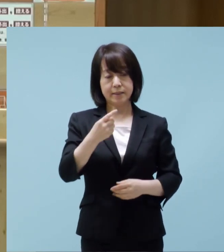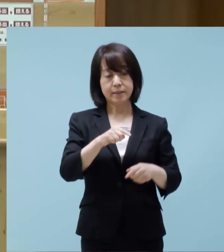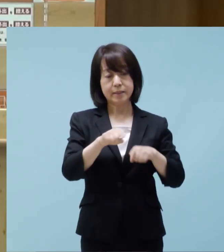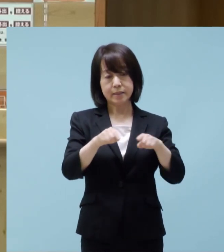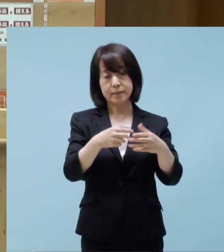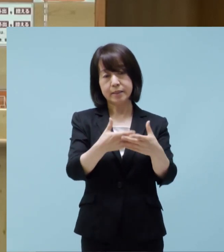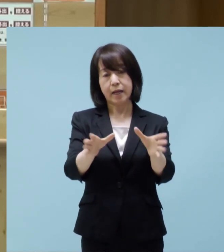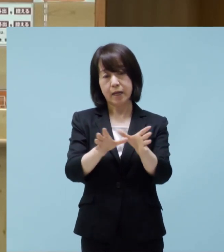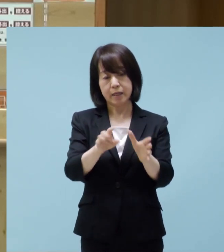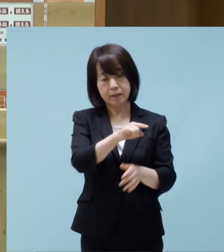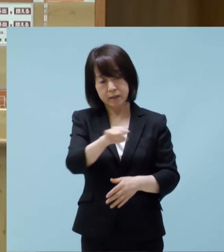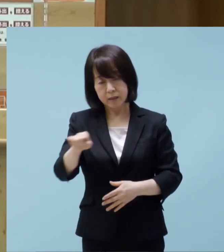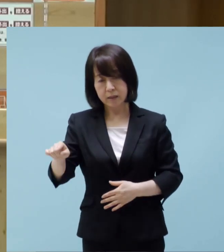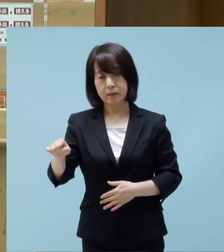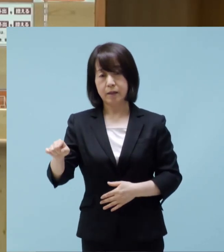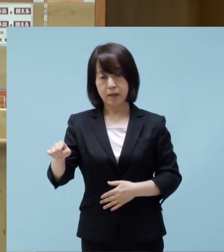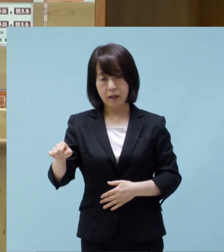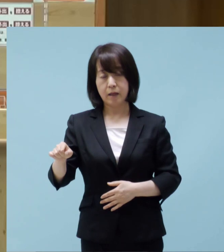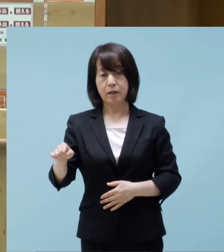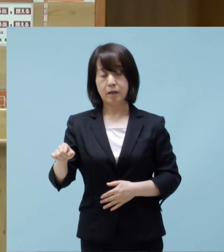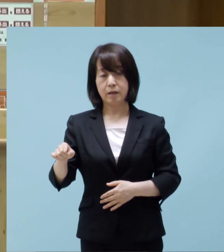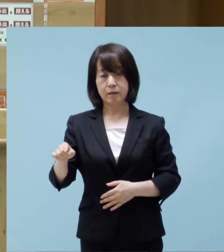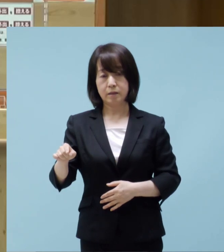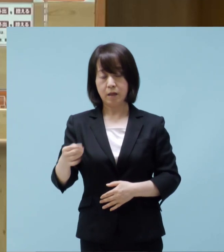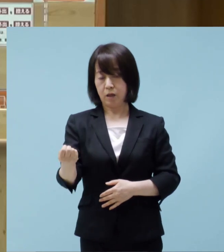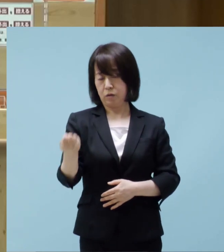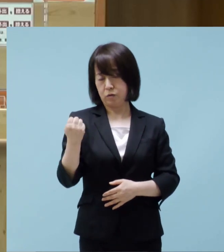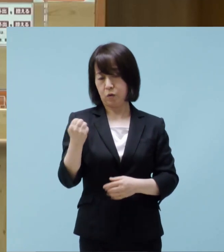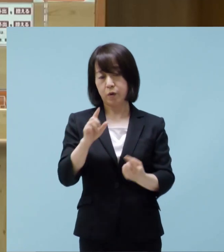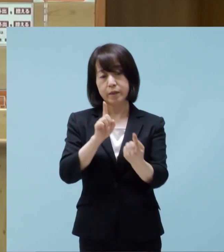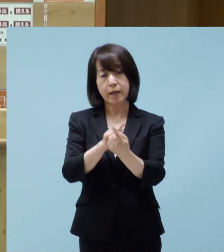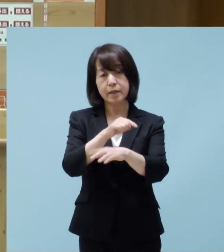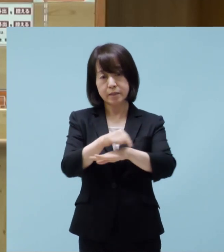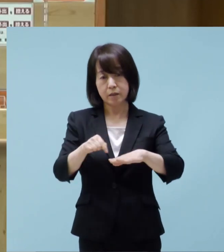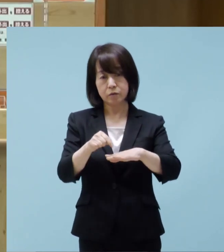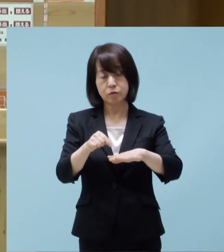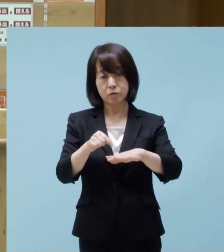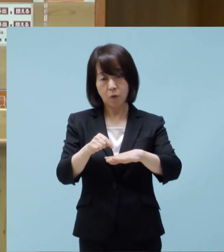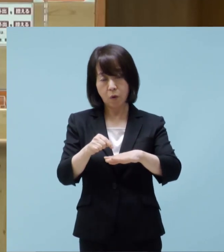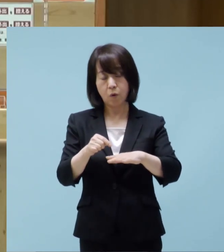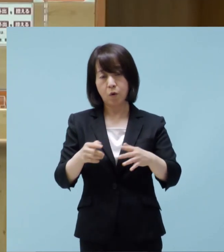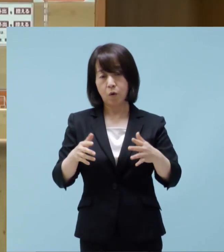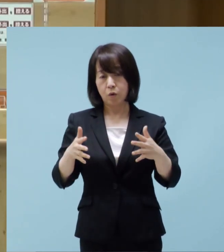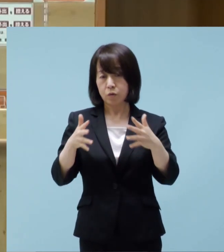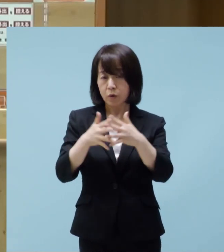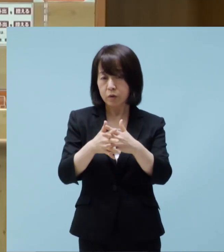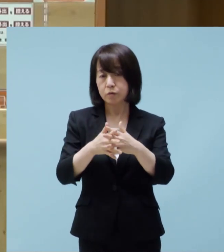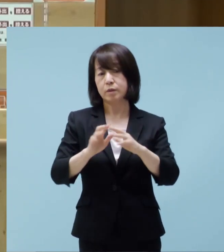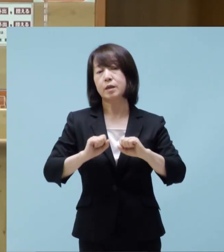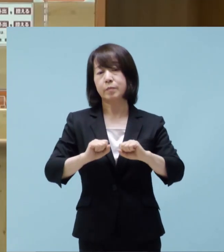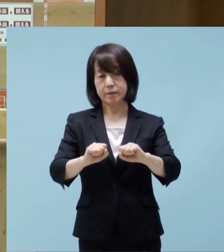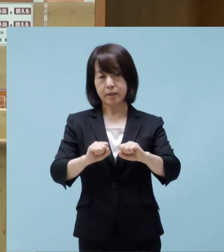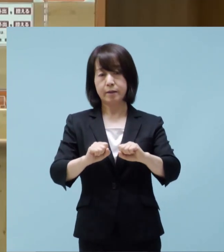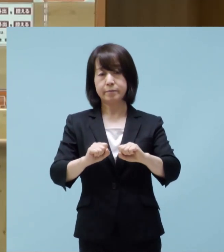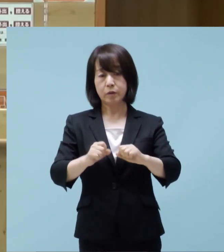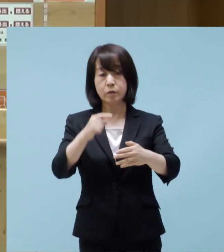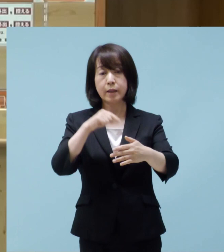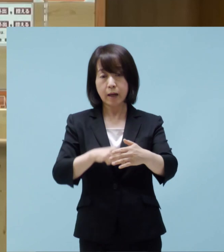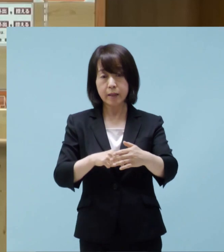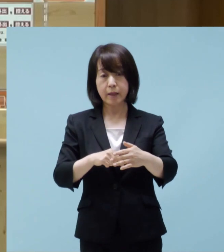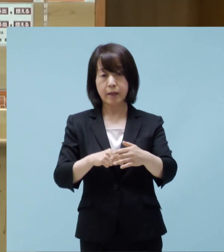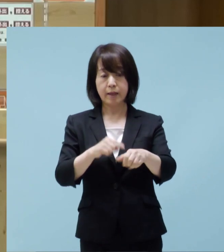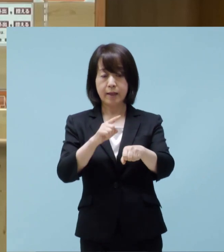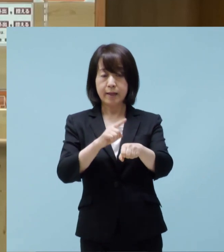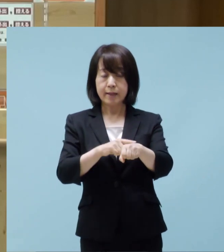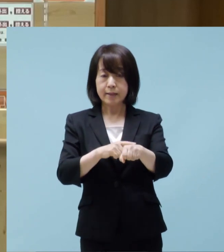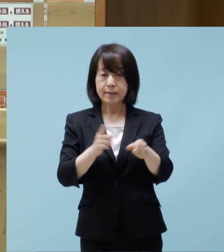域として強い対策を取り組んできました。その中でやはり段階的な解除ということ